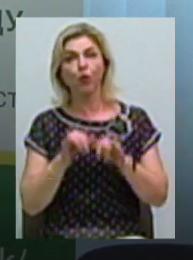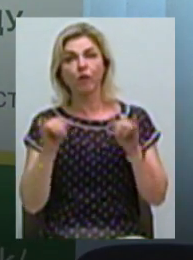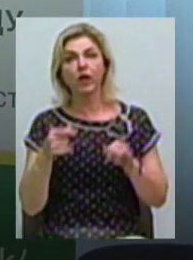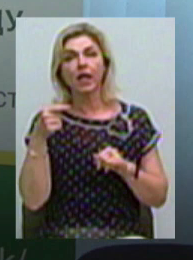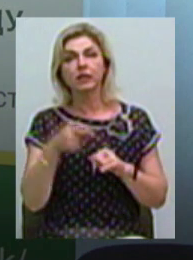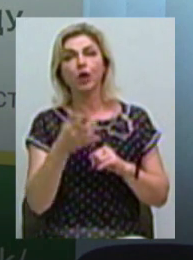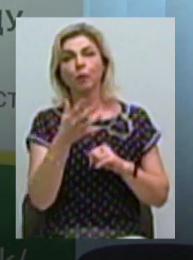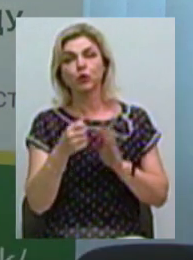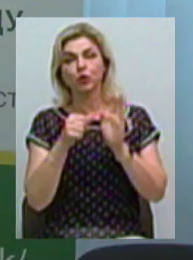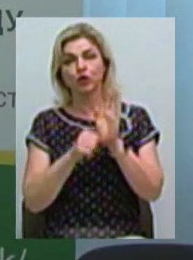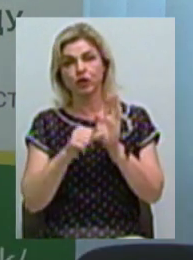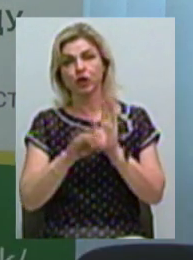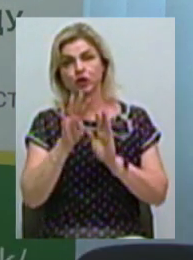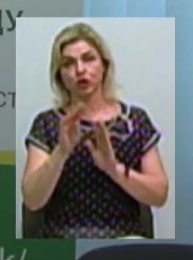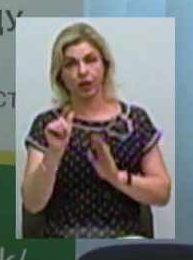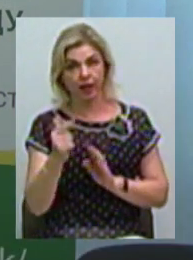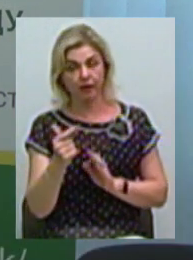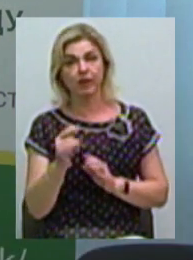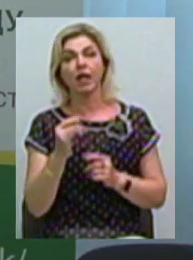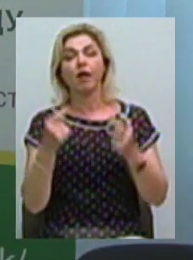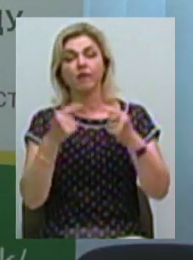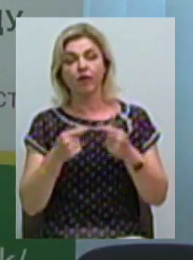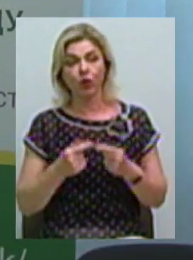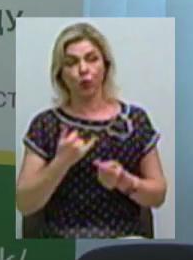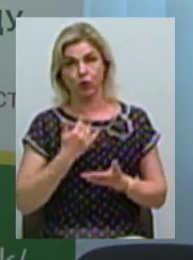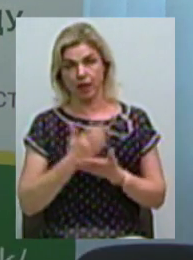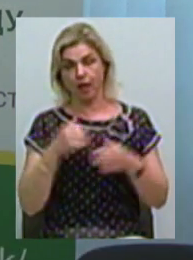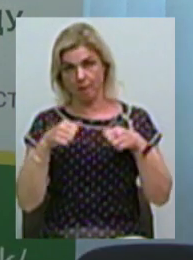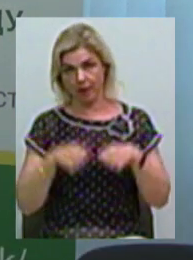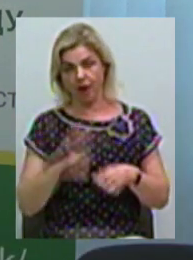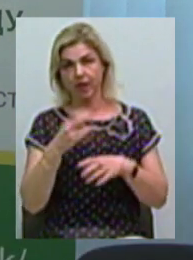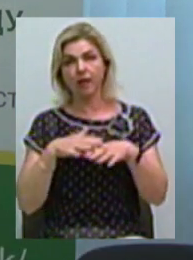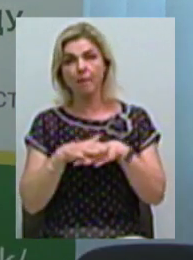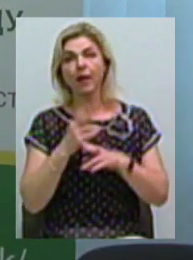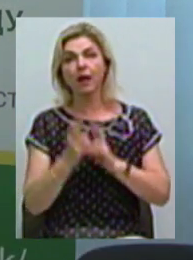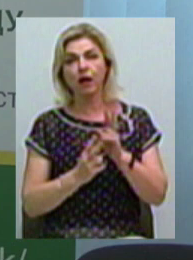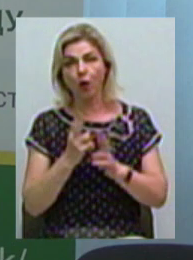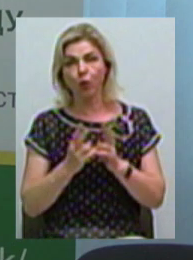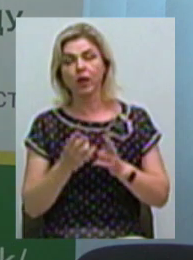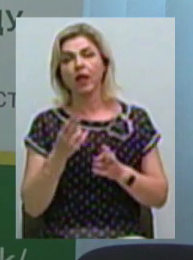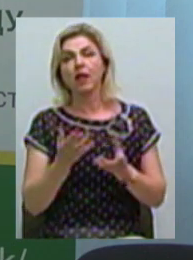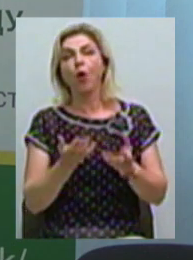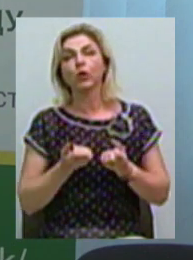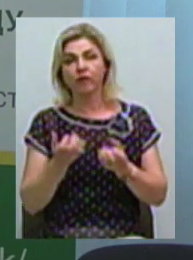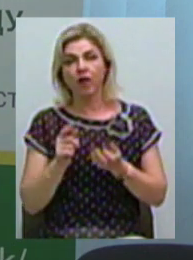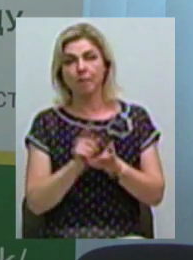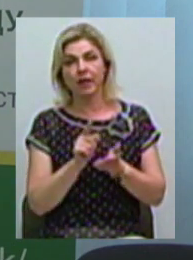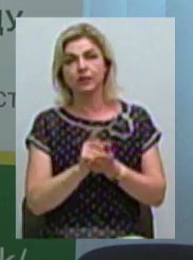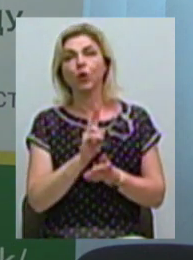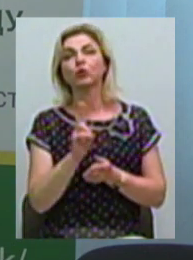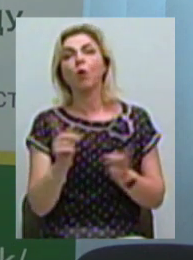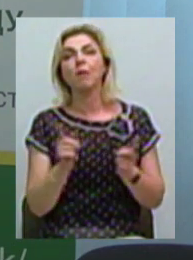1564 гривні, відповідно, настає право на перерахунок насамперед одержувачем пенсії в мінімальному